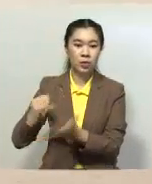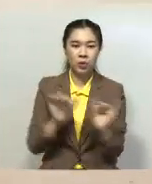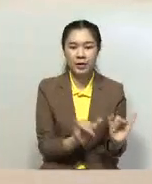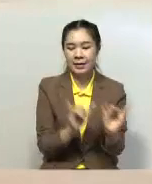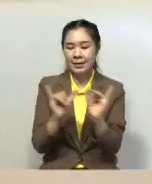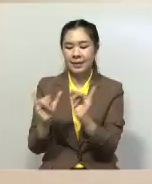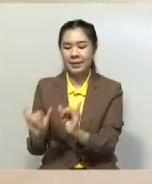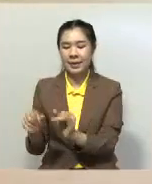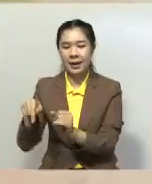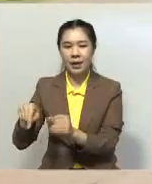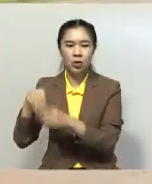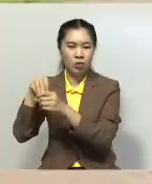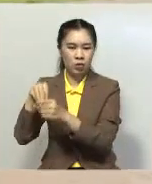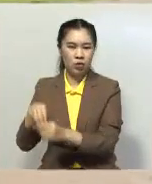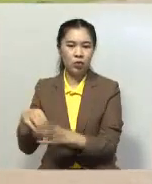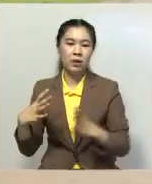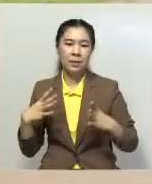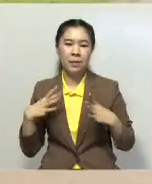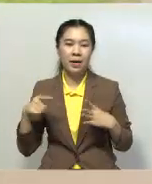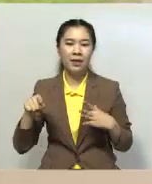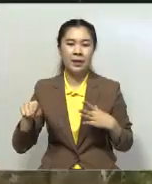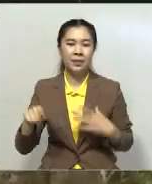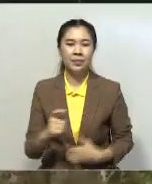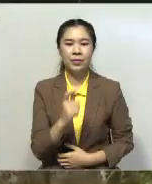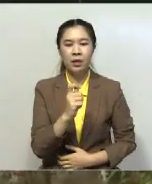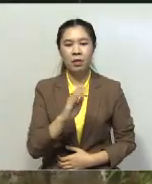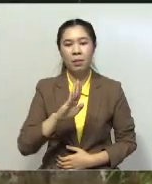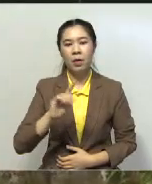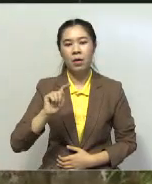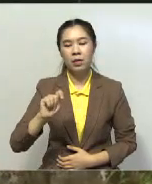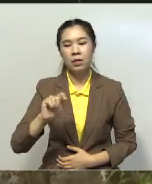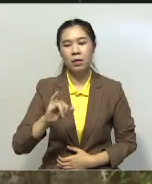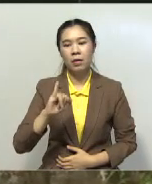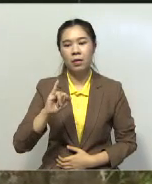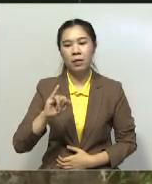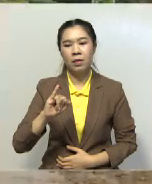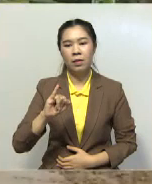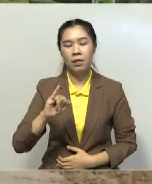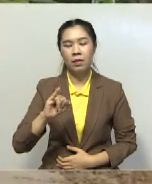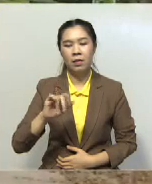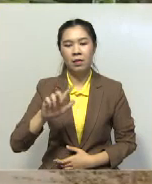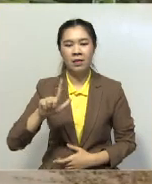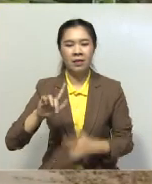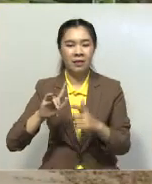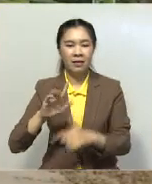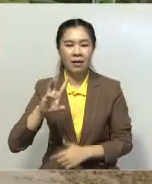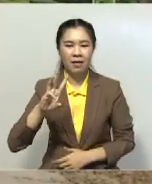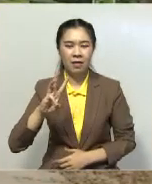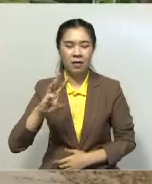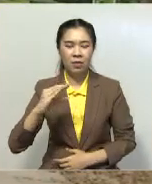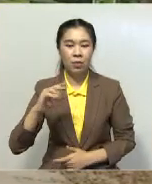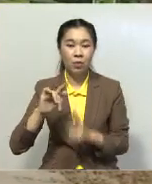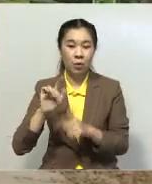ยน้ำป่าไหลหลากแล้วก็ดินโคลนถล่มที่อบต.ไร่โว่อำเภอสังขละบุรีนะคะก็นอกจากจะเป็นศูนย์พักพิงแล้ว